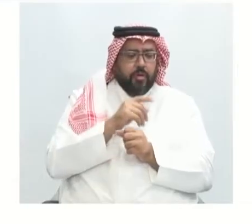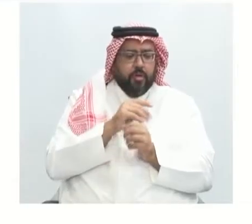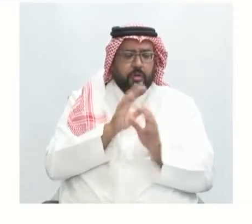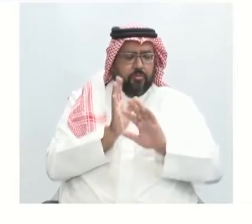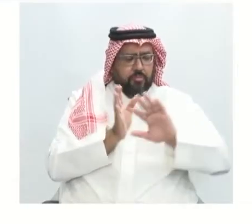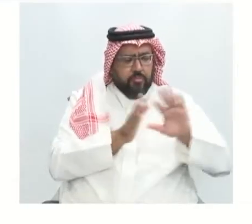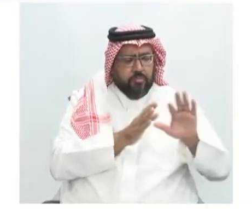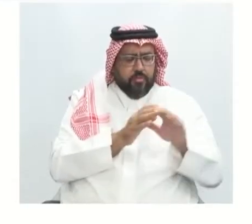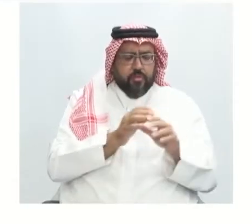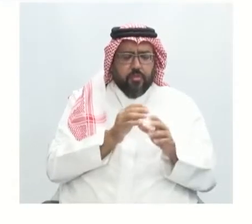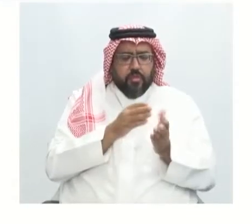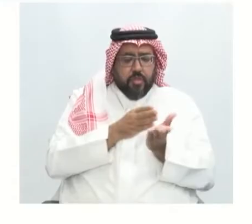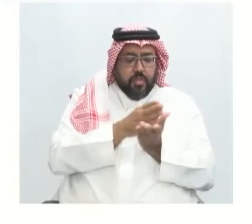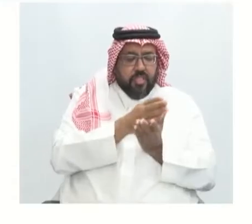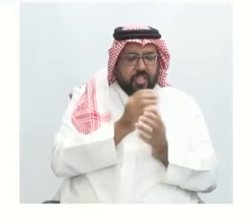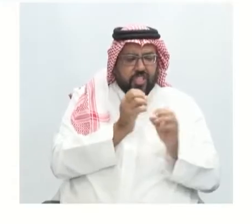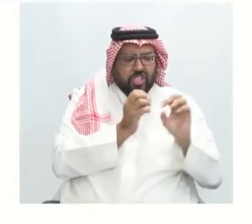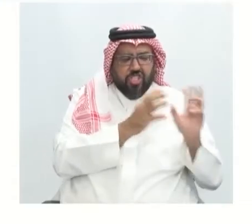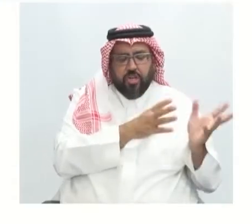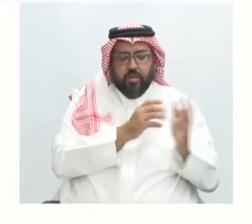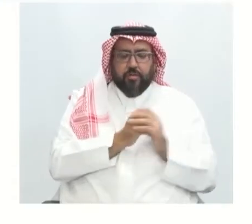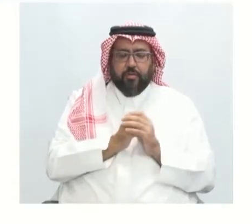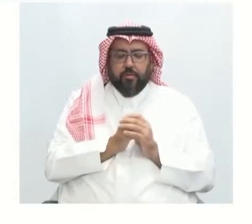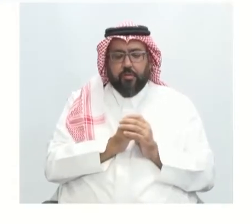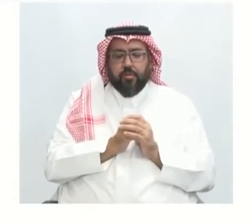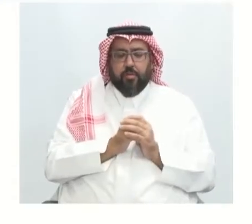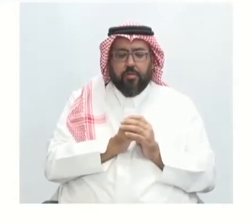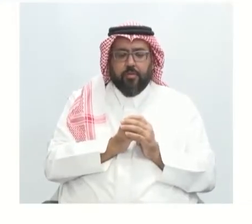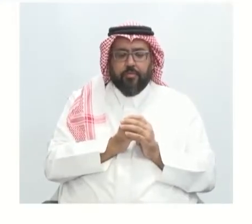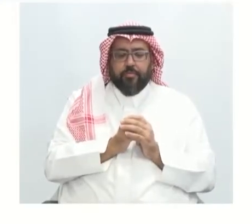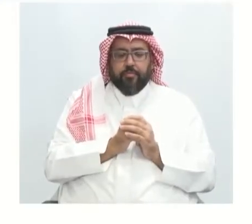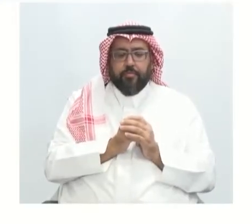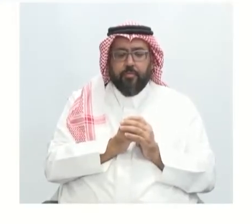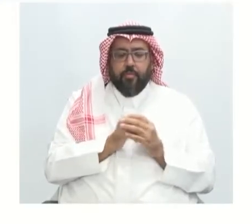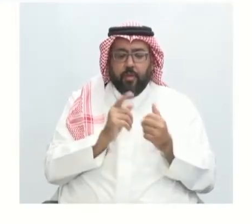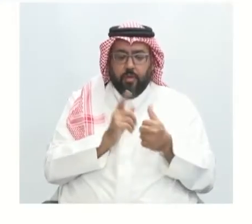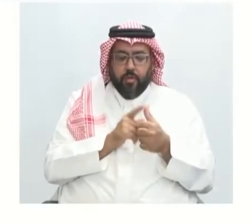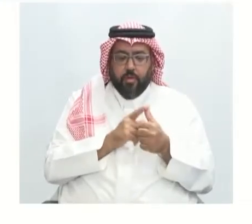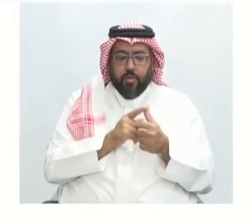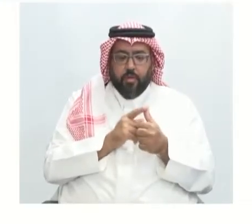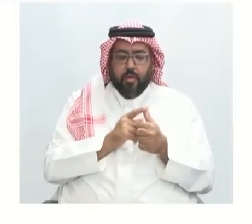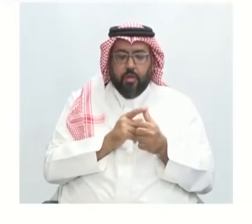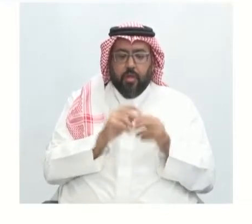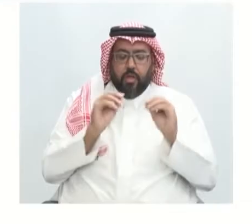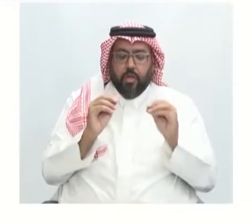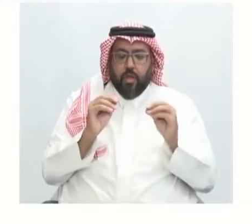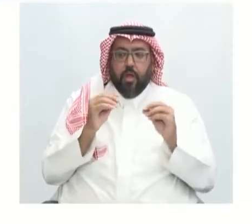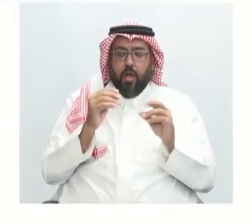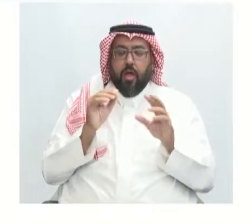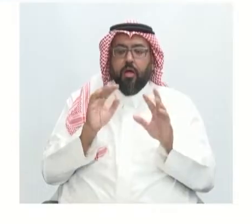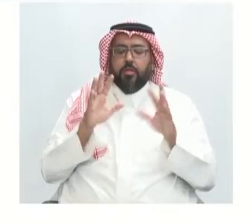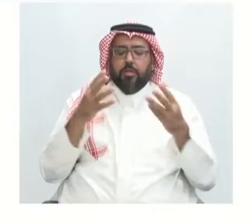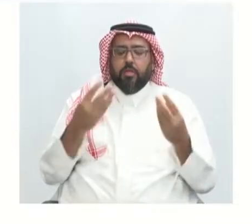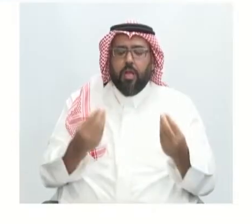قلنا ان الحكمه او سبب النهي عن الجدال في القدر واحد ان السلامه في التسليم لله